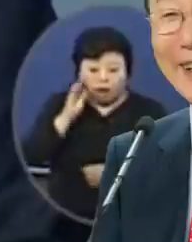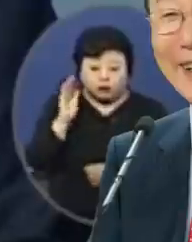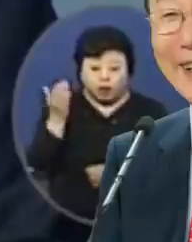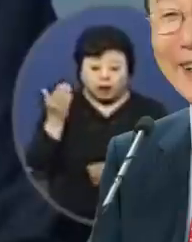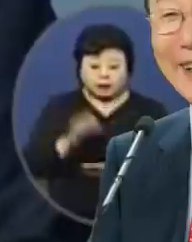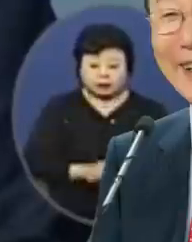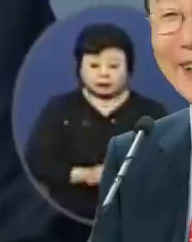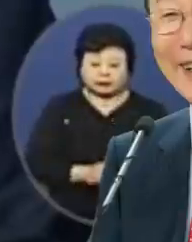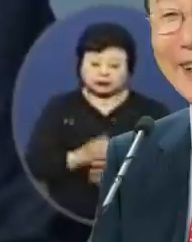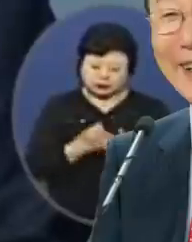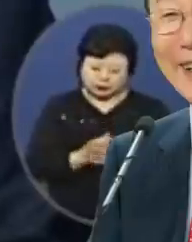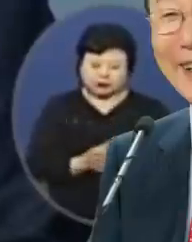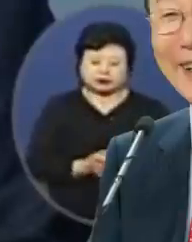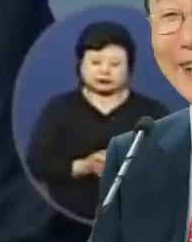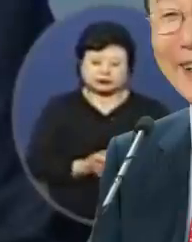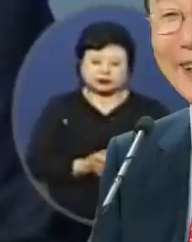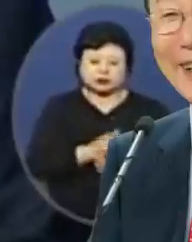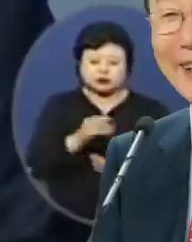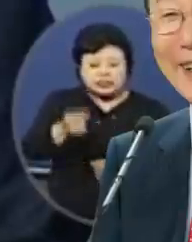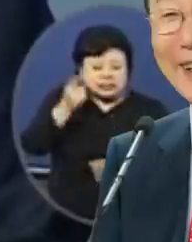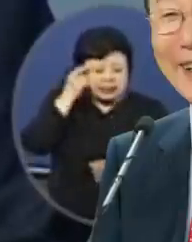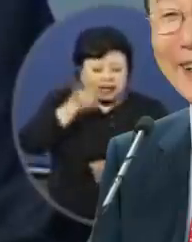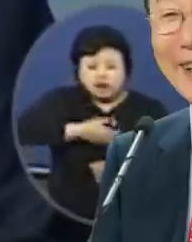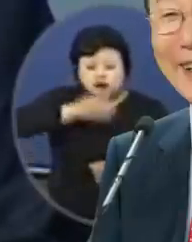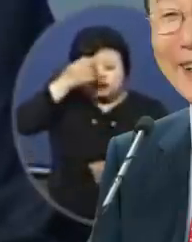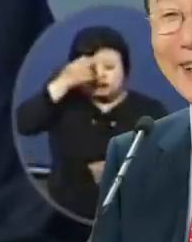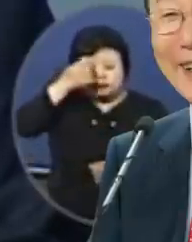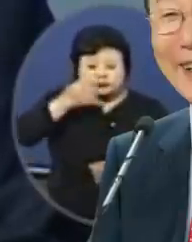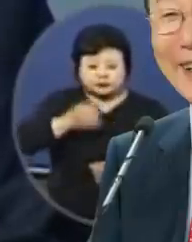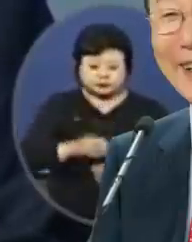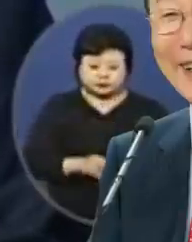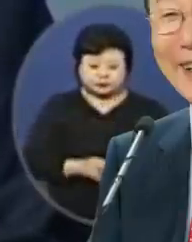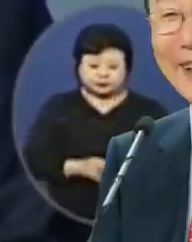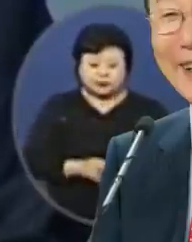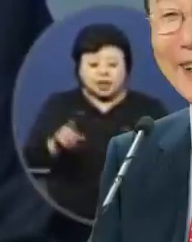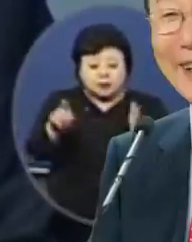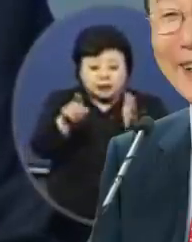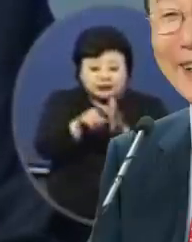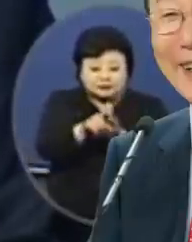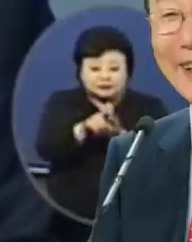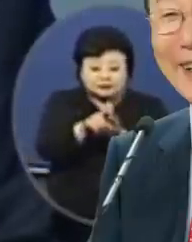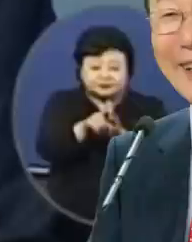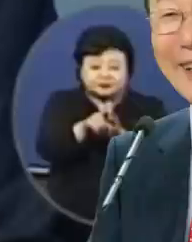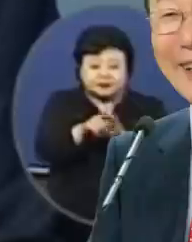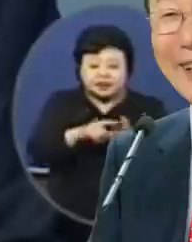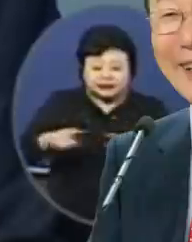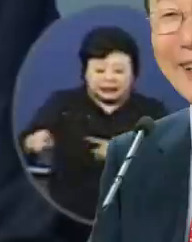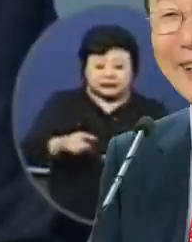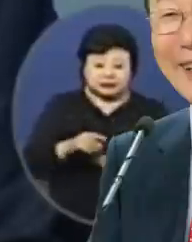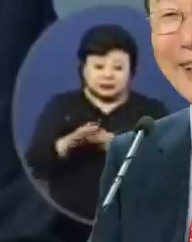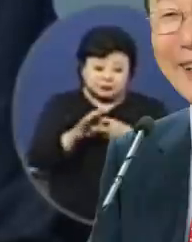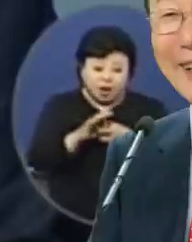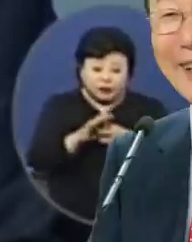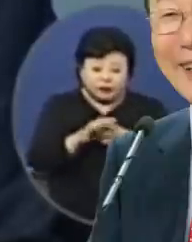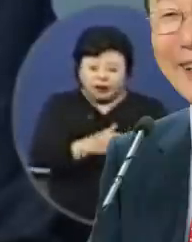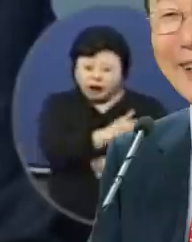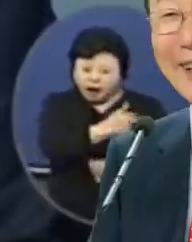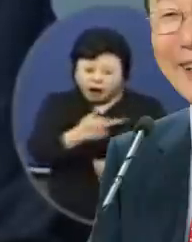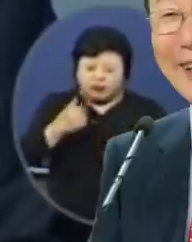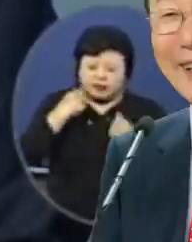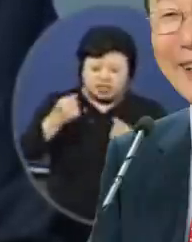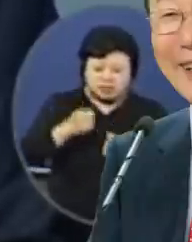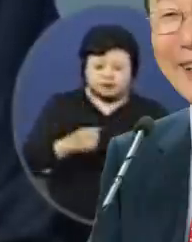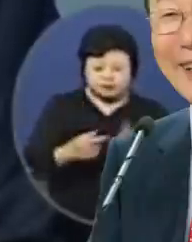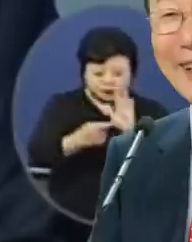것입니다. 그런데 우리의 생각과 꿈과 믿음을 우리가 다스리면 거대한